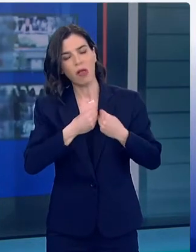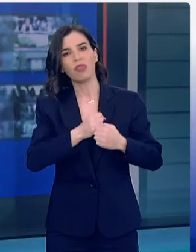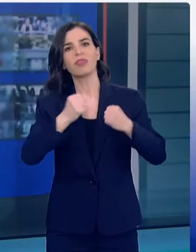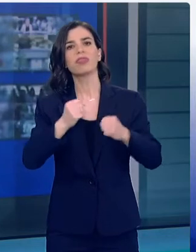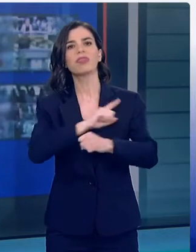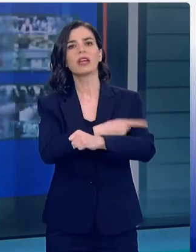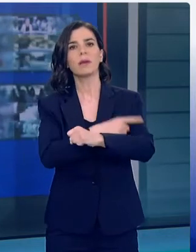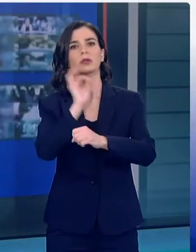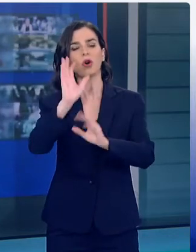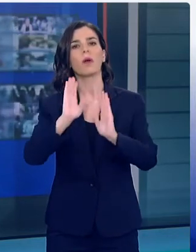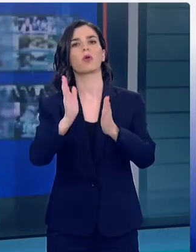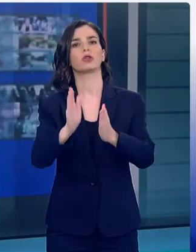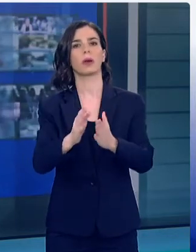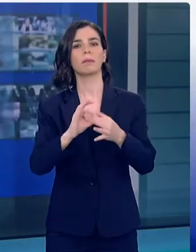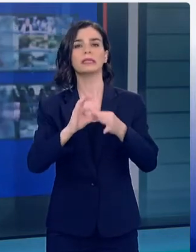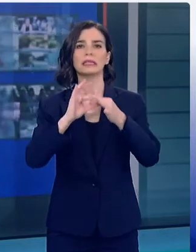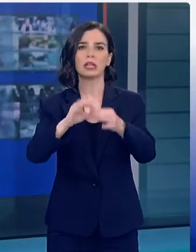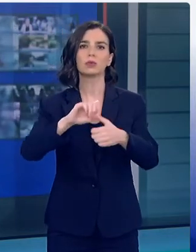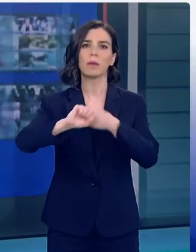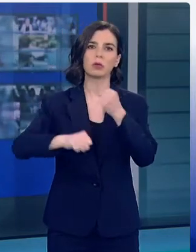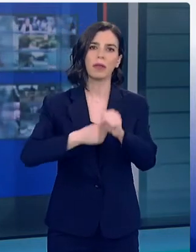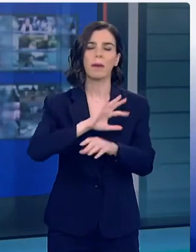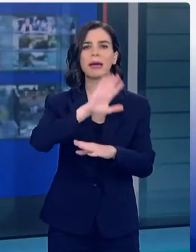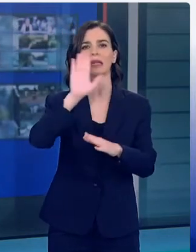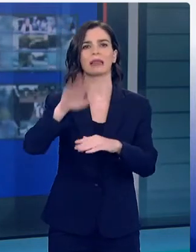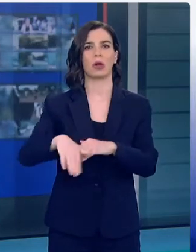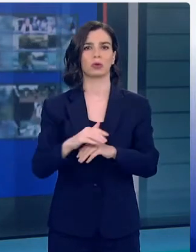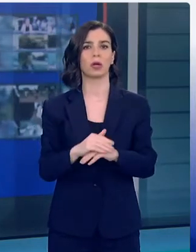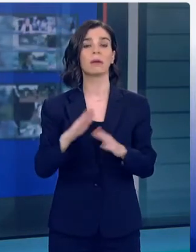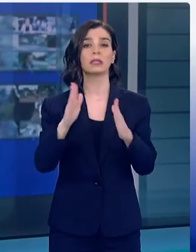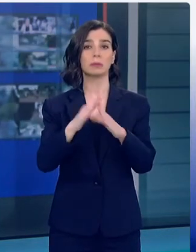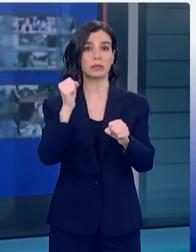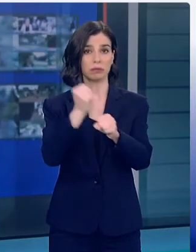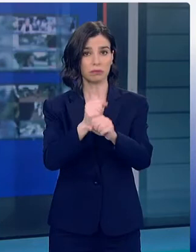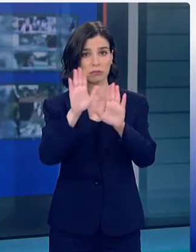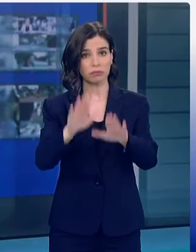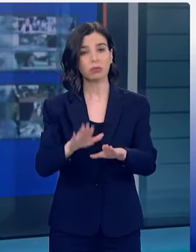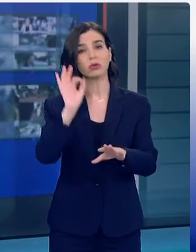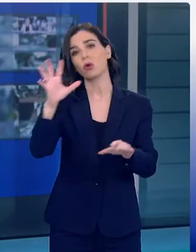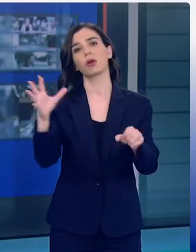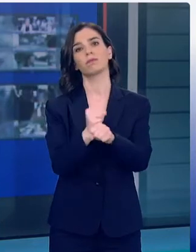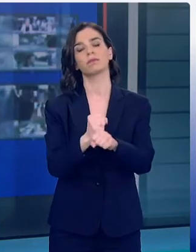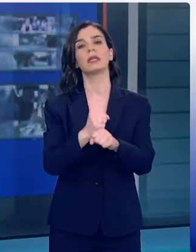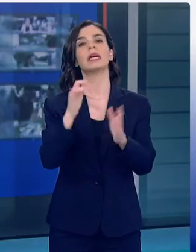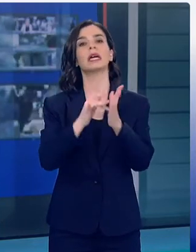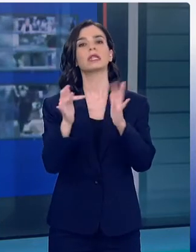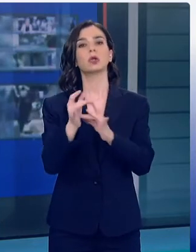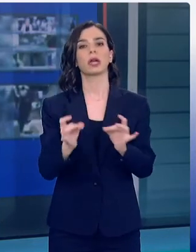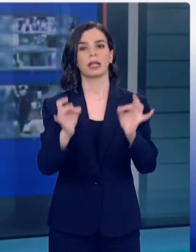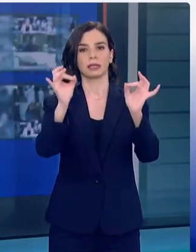Συνεχίζουμε να κάνουμε αυτό που πρέπει. Συνεχίζουμε την προσπάθειά μας μέχρι τέλους. Μένουμε σπίτι, βγαίνουμε νικητές. Χριστός Ανέστη.